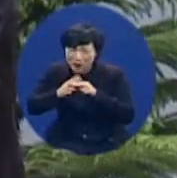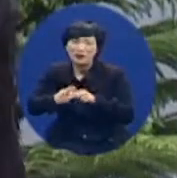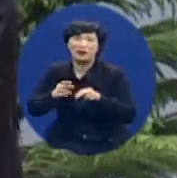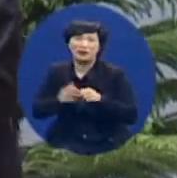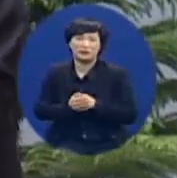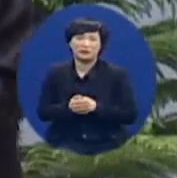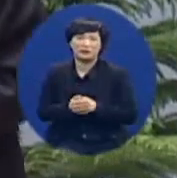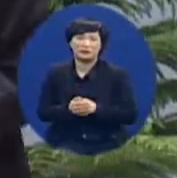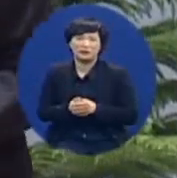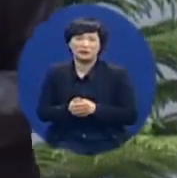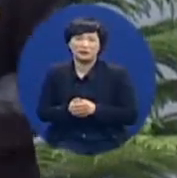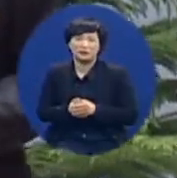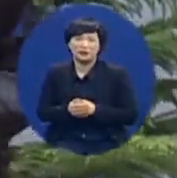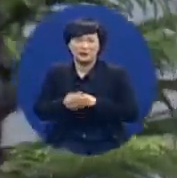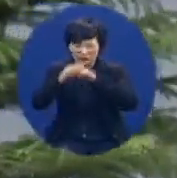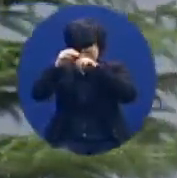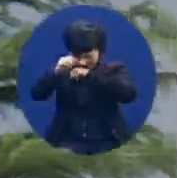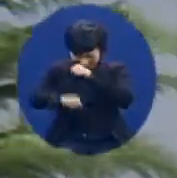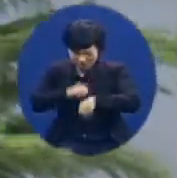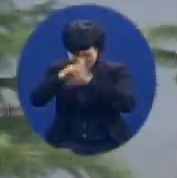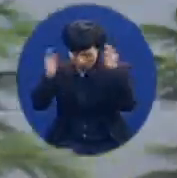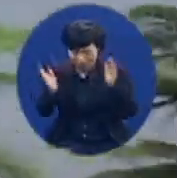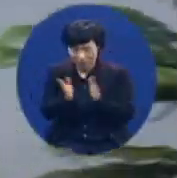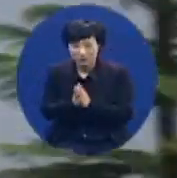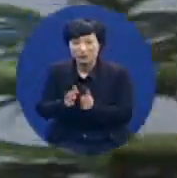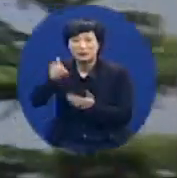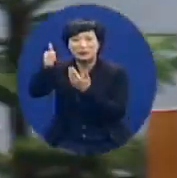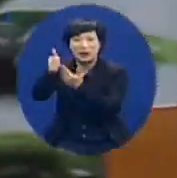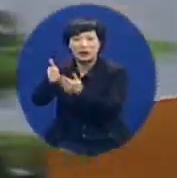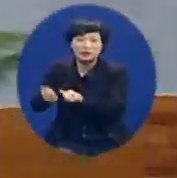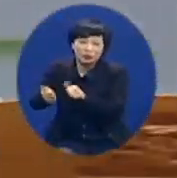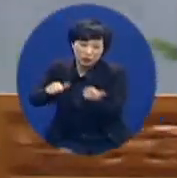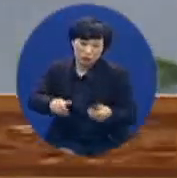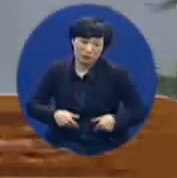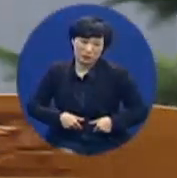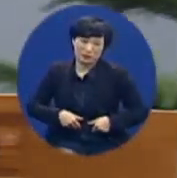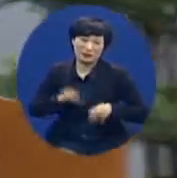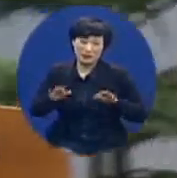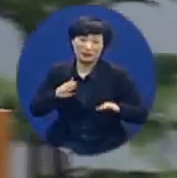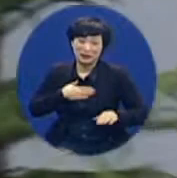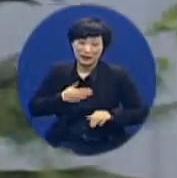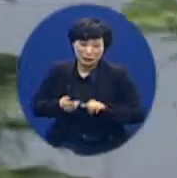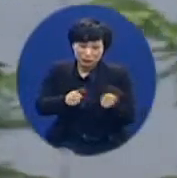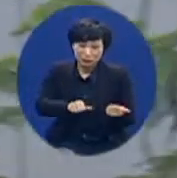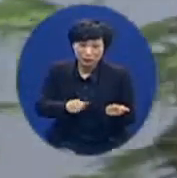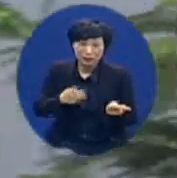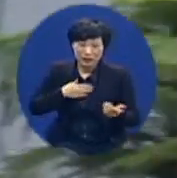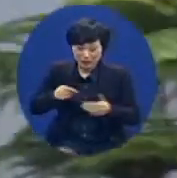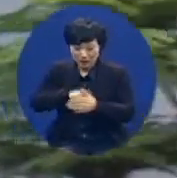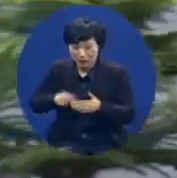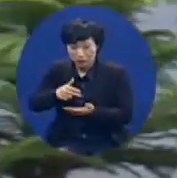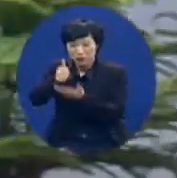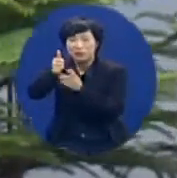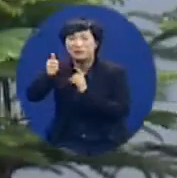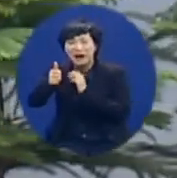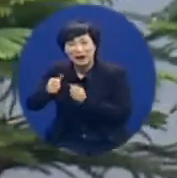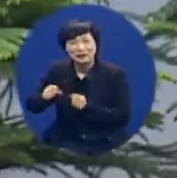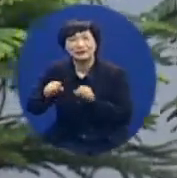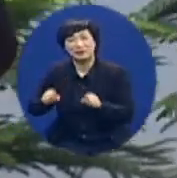다 주 앞에 죽어야 돼 아멘 나는 죽고 수 주만 살아야 돼